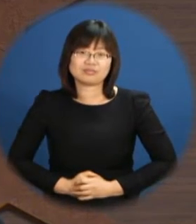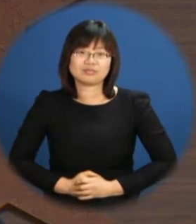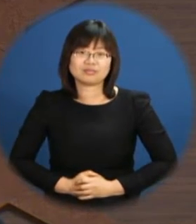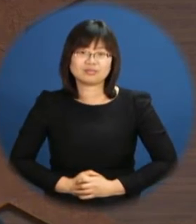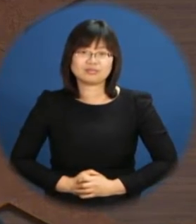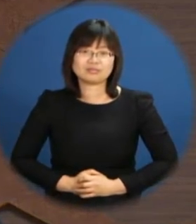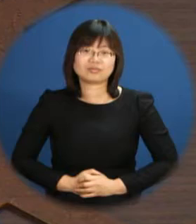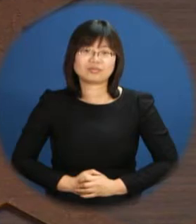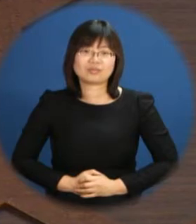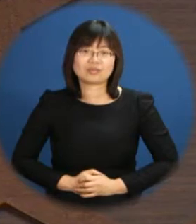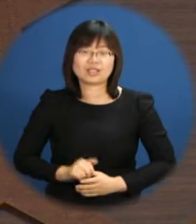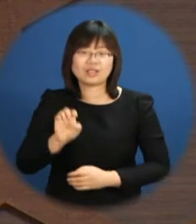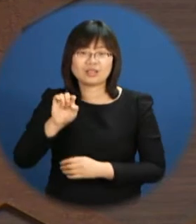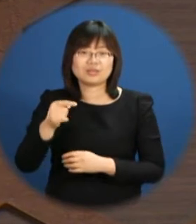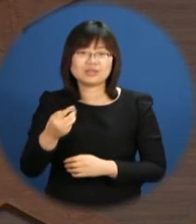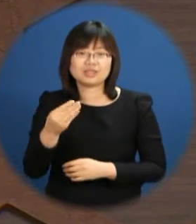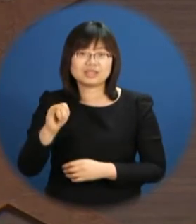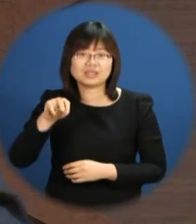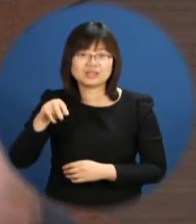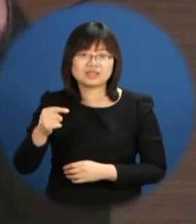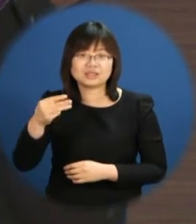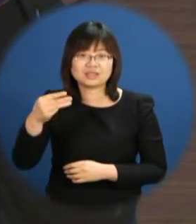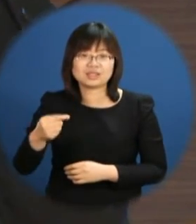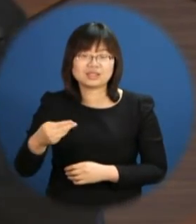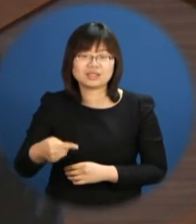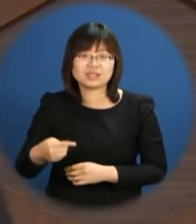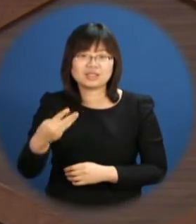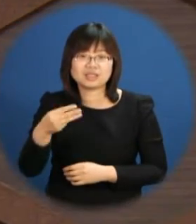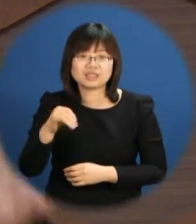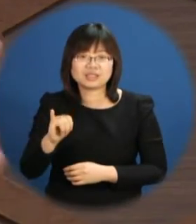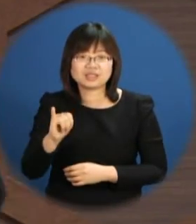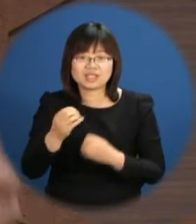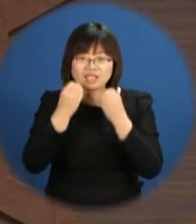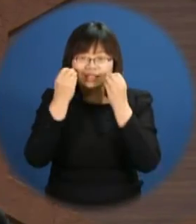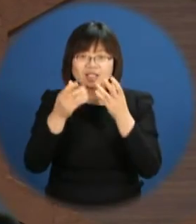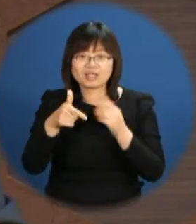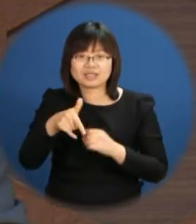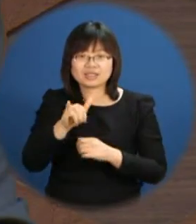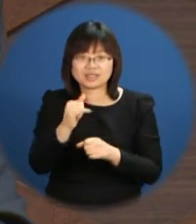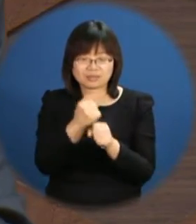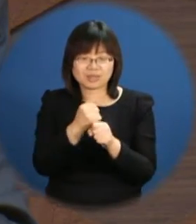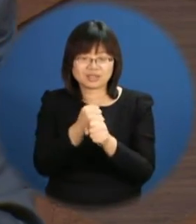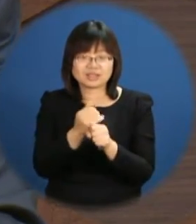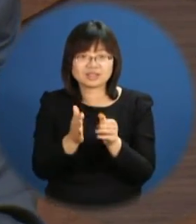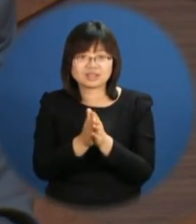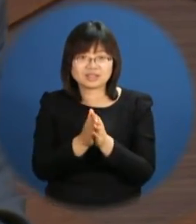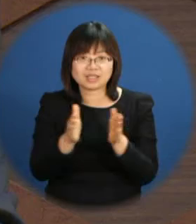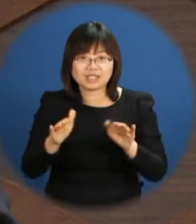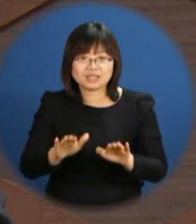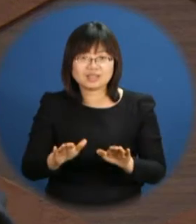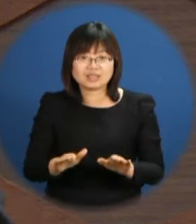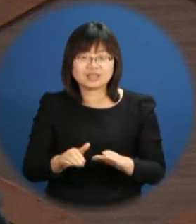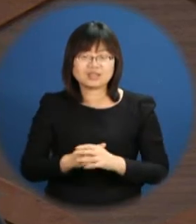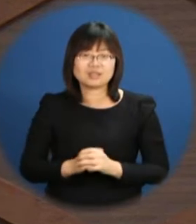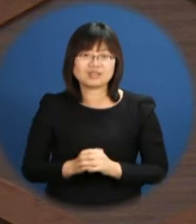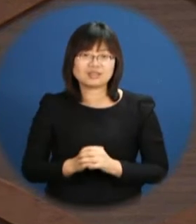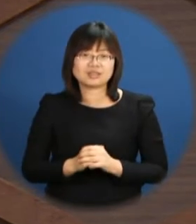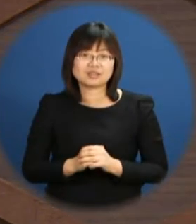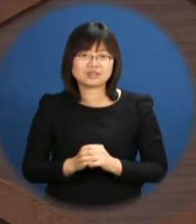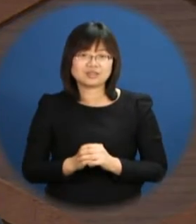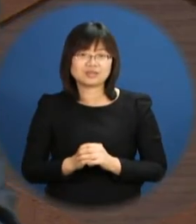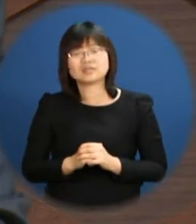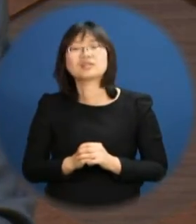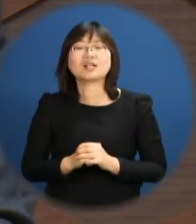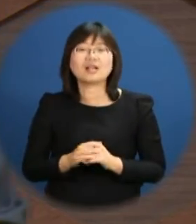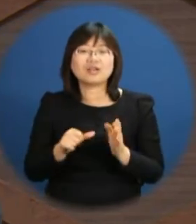그래서 이 프레슬리가 이제 새로운 기체를 만들고 하면서 이 글이 리즈 에